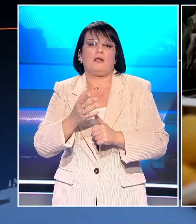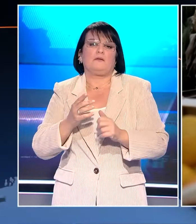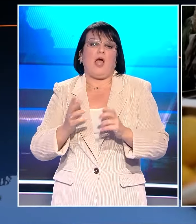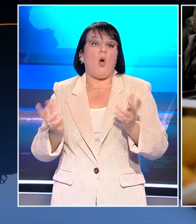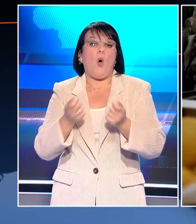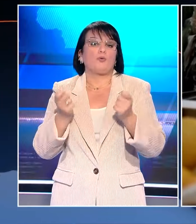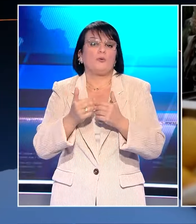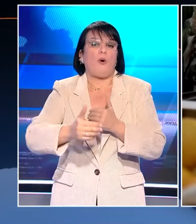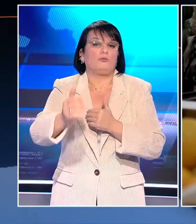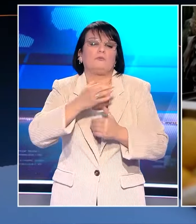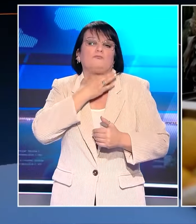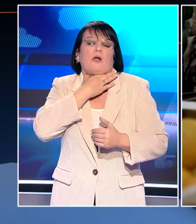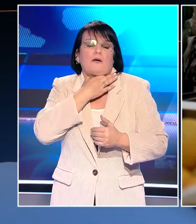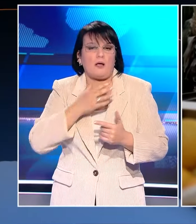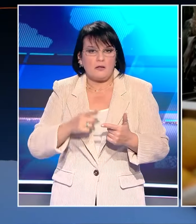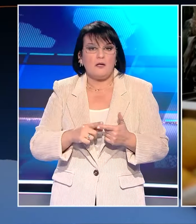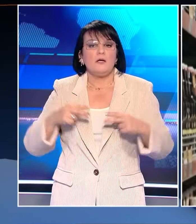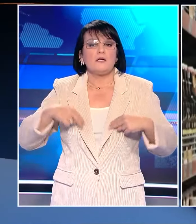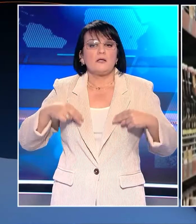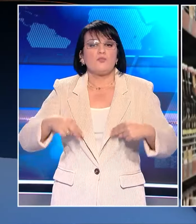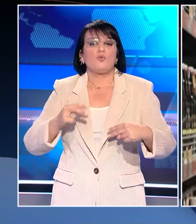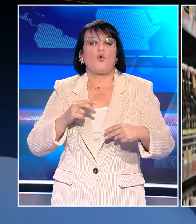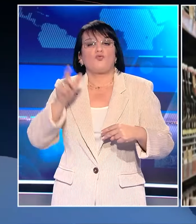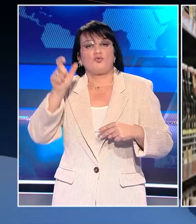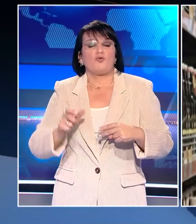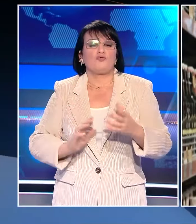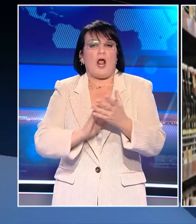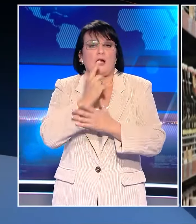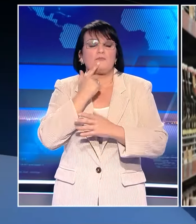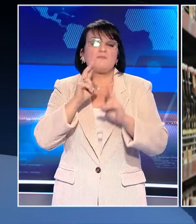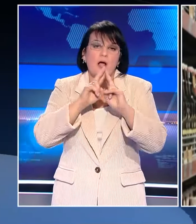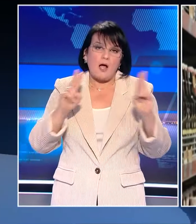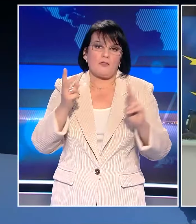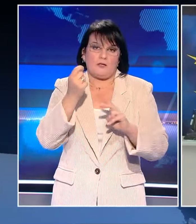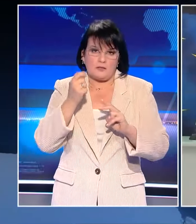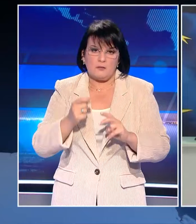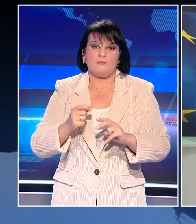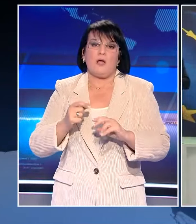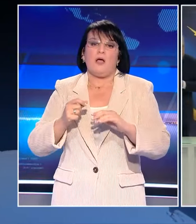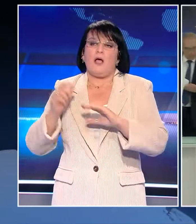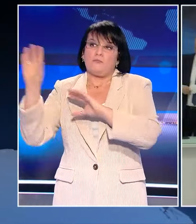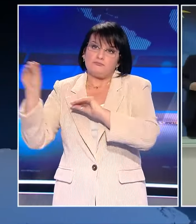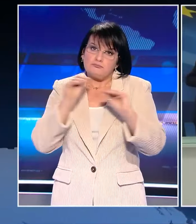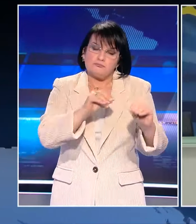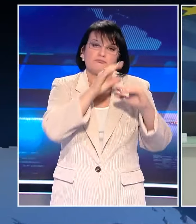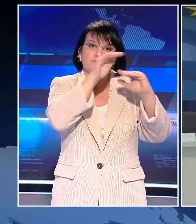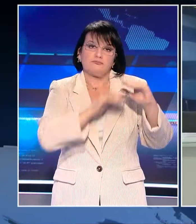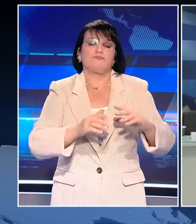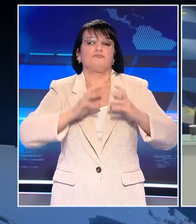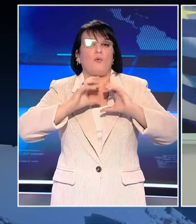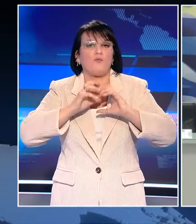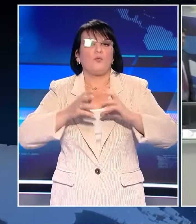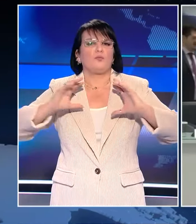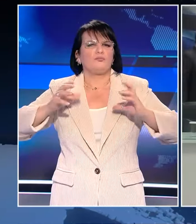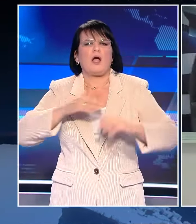ενέργειες. Και τέλος να πούμε πως μίλησε ο Υπουργός Κώστας Κρέκας για καθαρές τιμές από το χωράφι στο ράφι, σε νοπά, φρούτα, λαχανικά